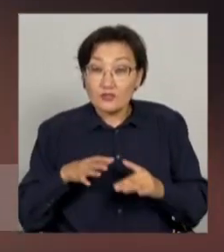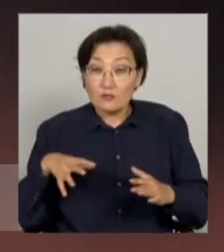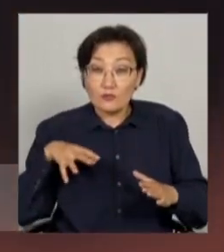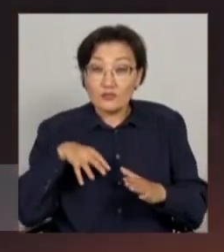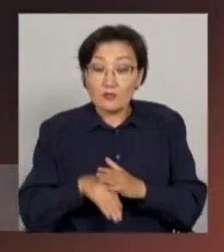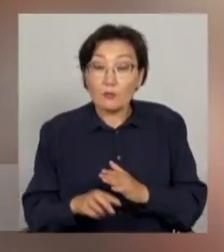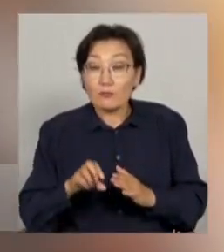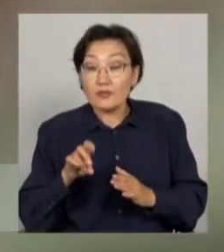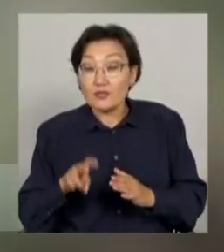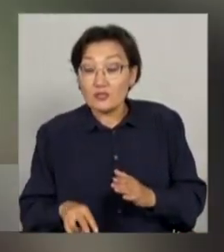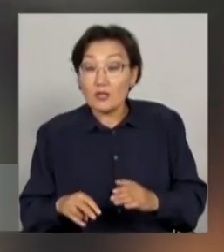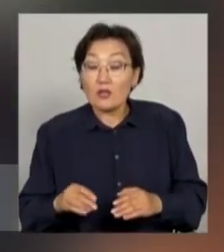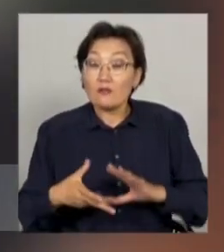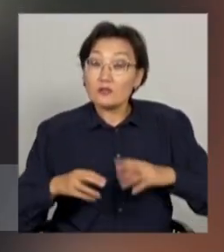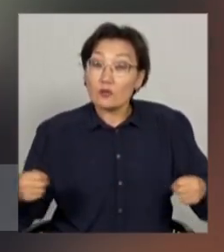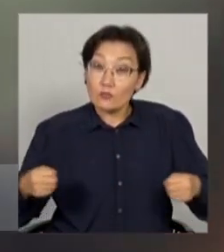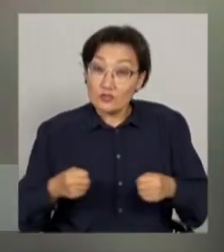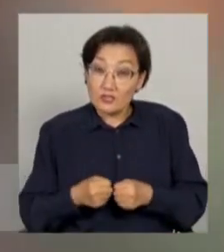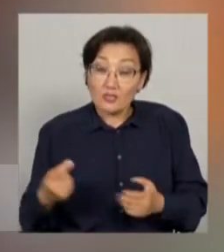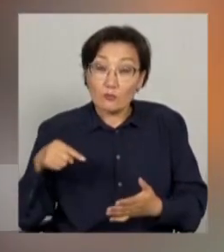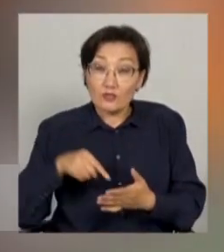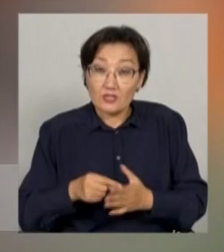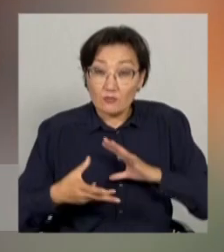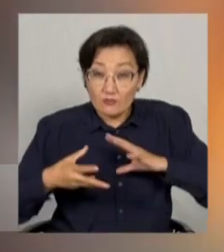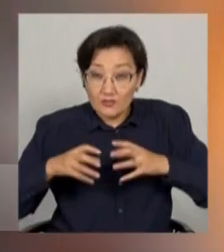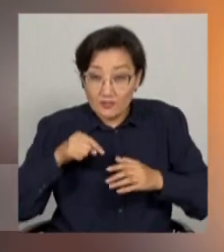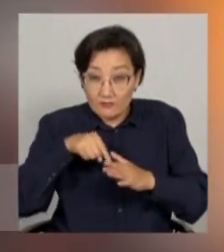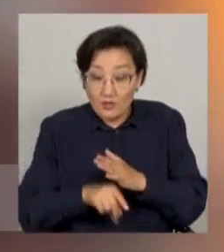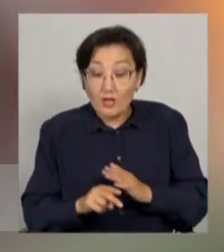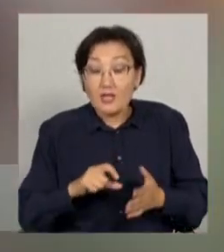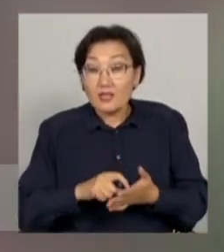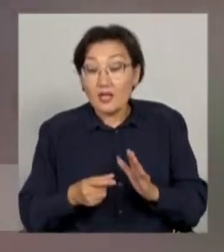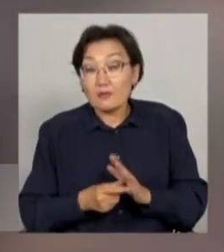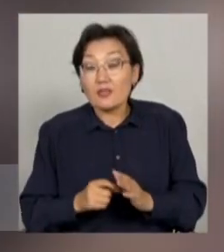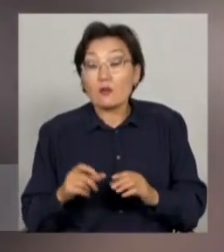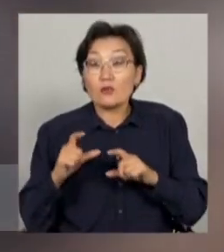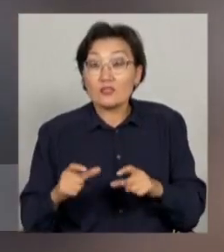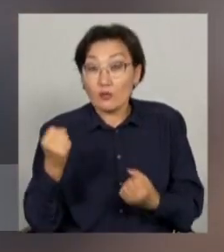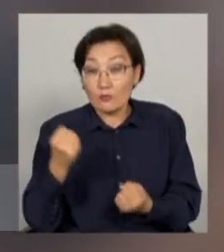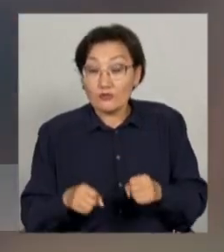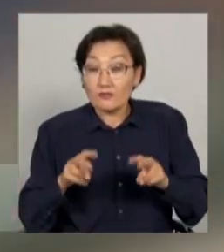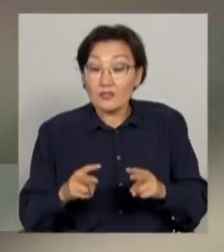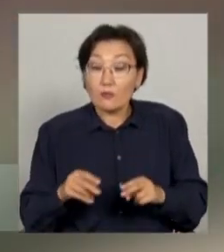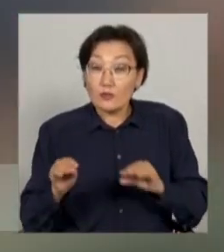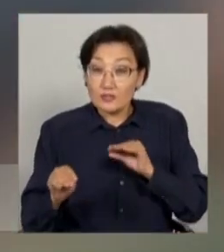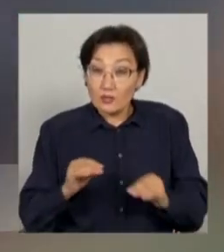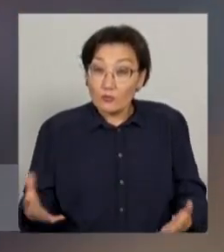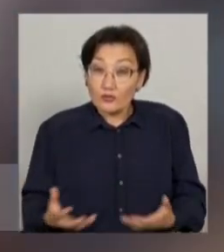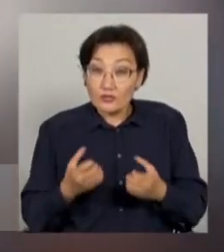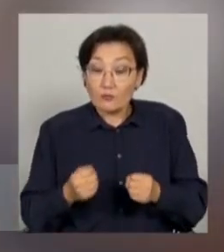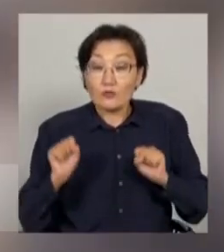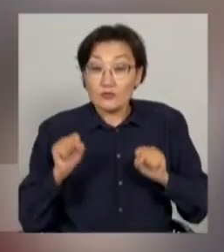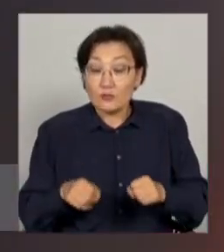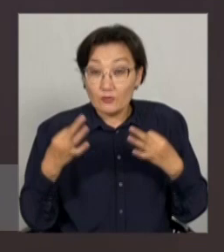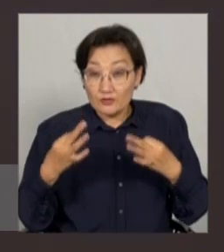врезался в бетон и в результате столкновения оказался зажатым в смятой кабине грузовика. При помощи специального оборудования спасатели